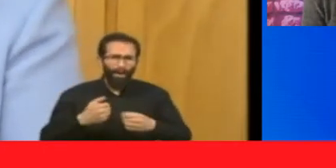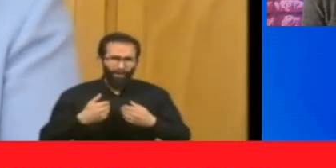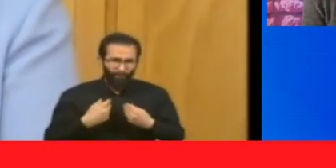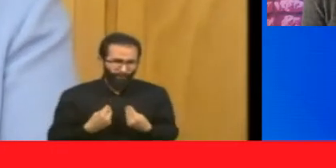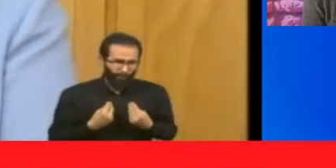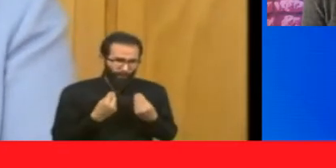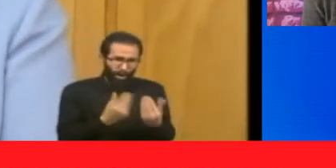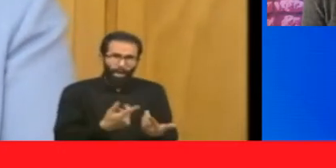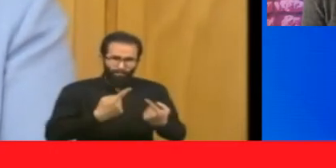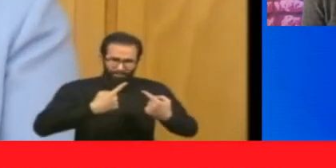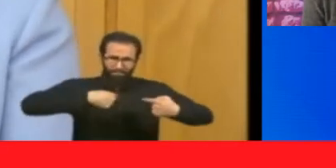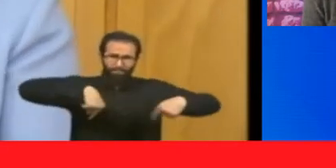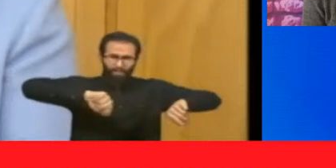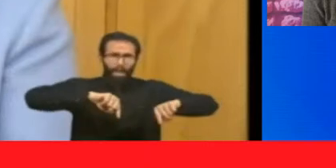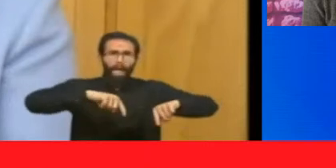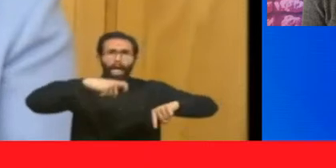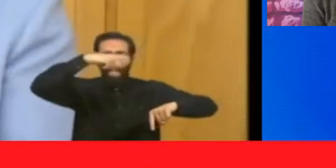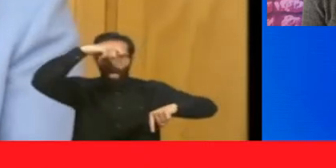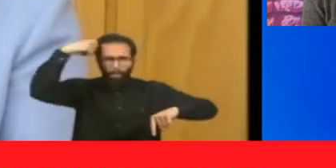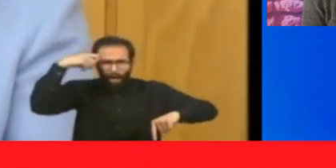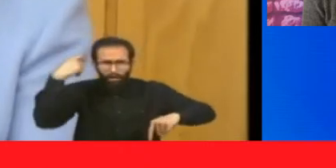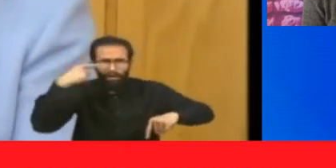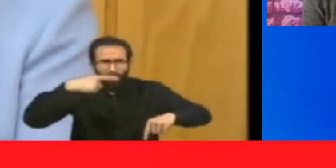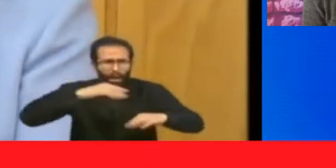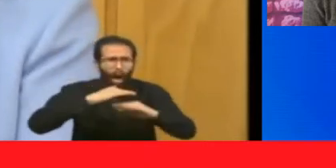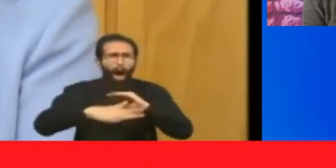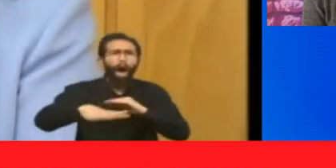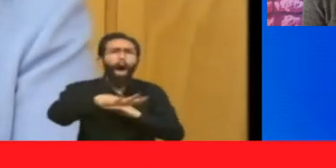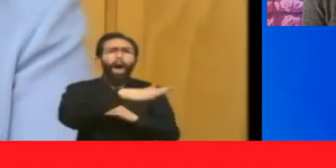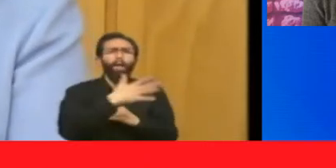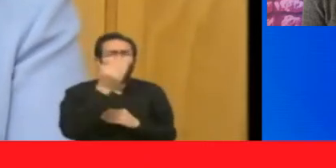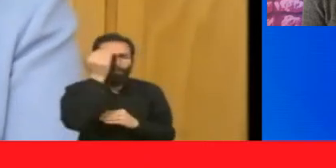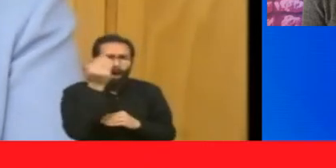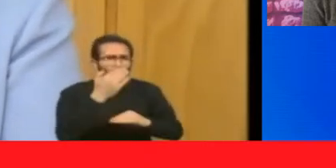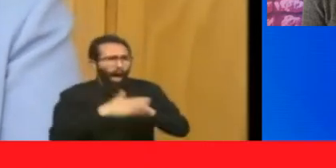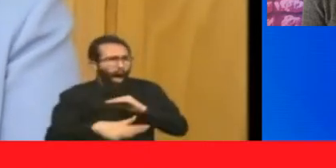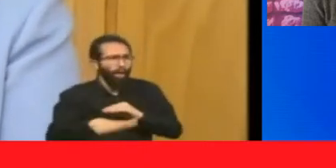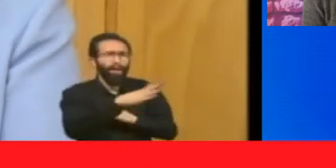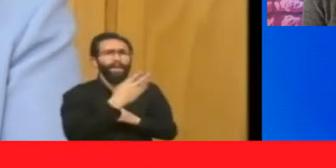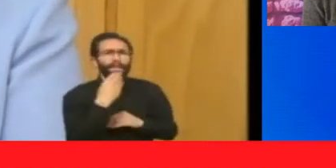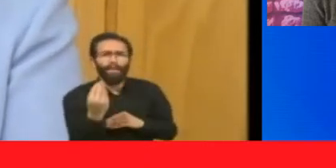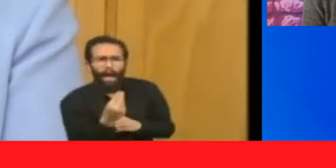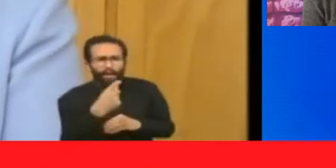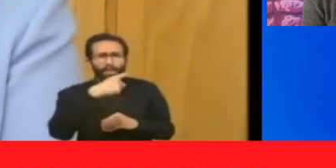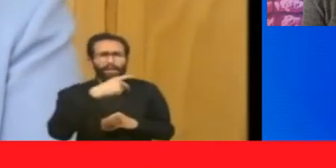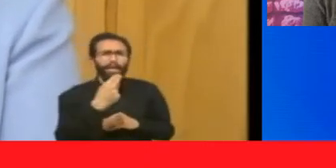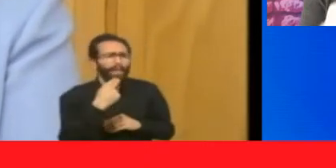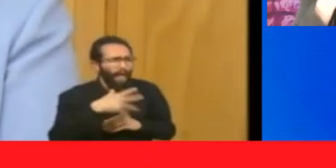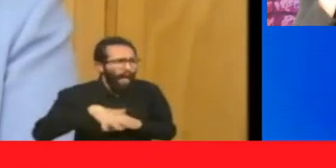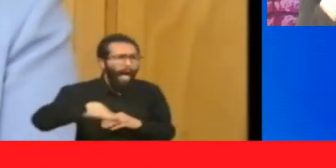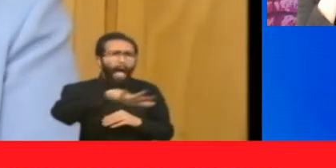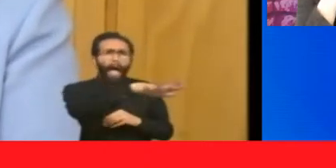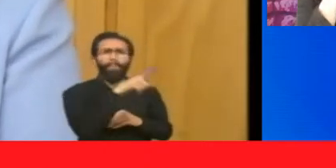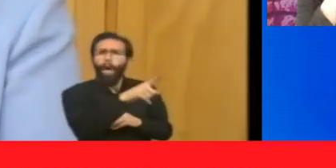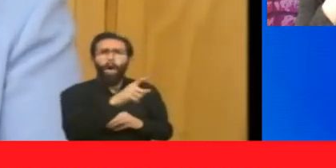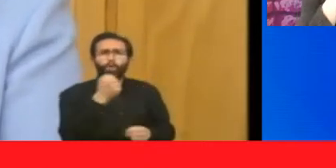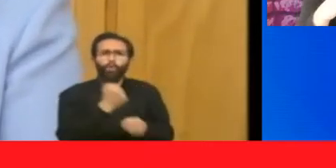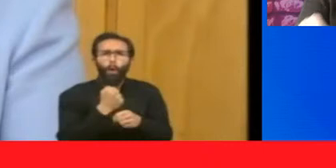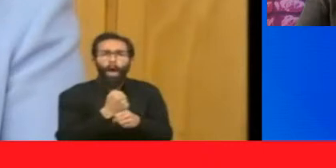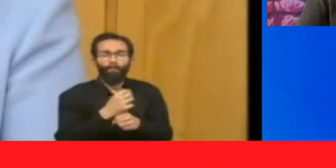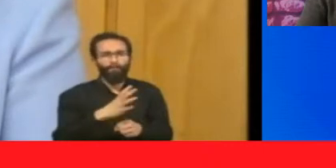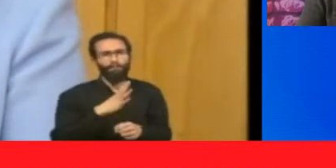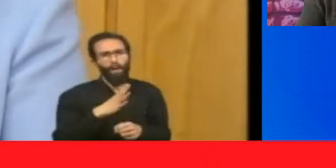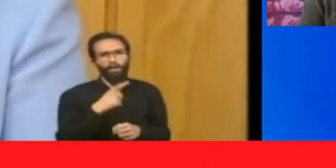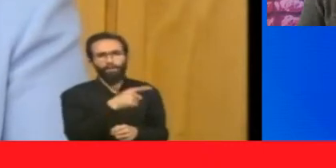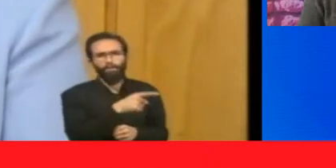emekçi, yoksul halklara, kadınlara, gençlere düşen ise bu zulüm düzenine hep birlikte